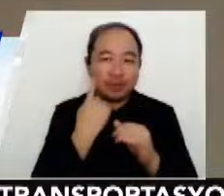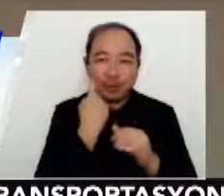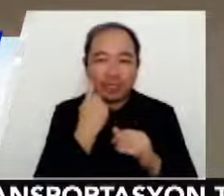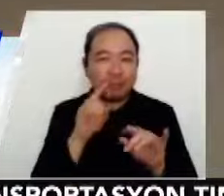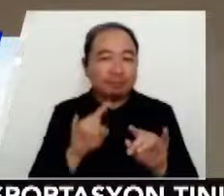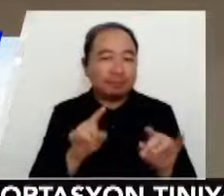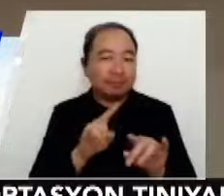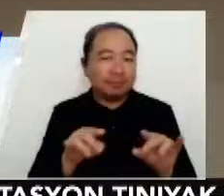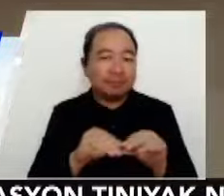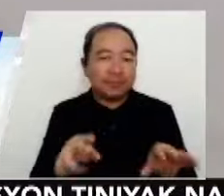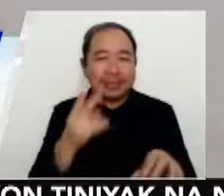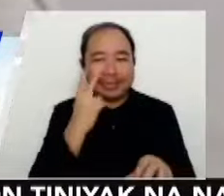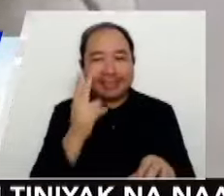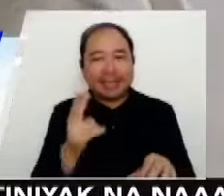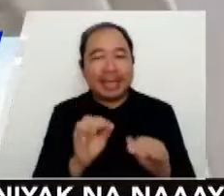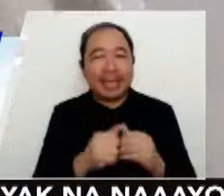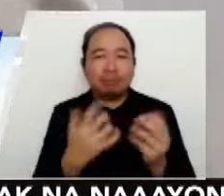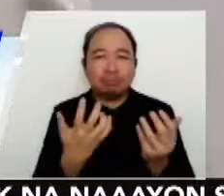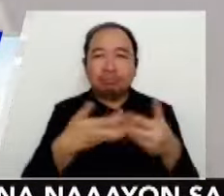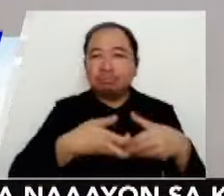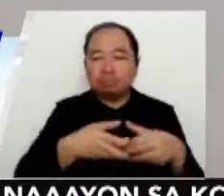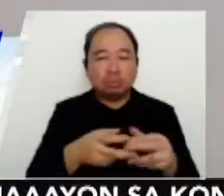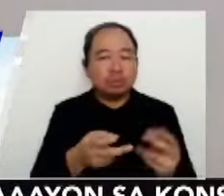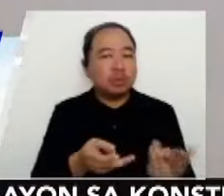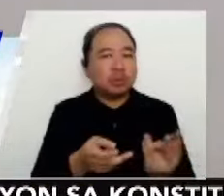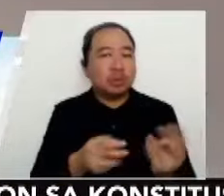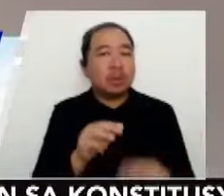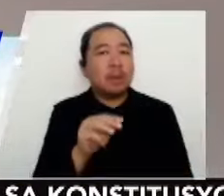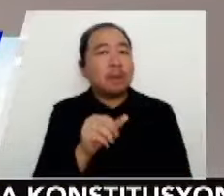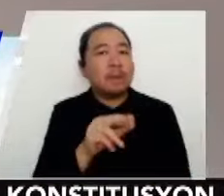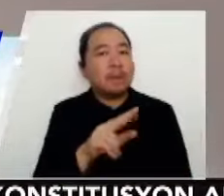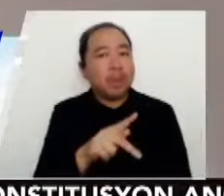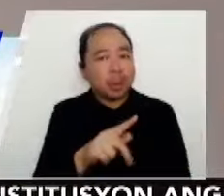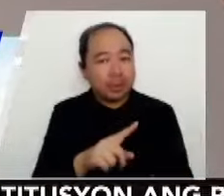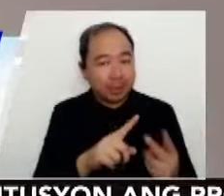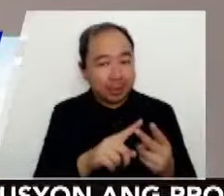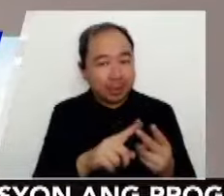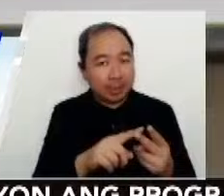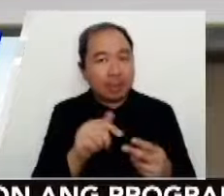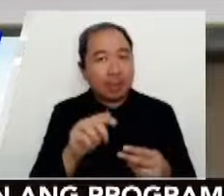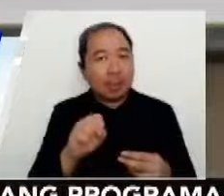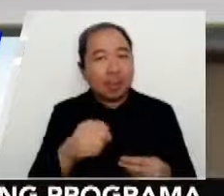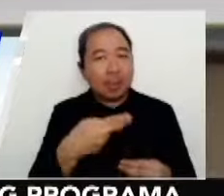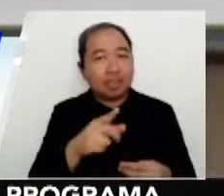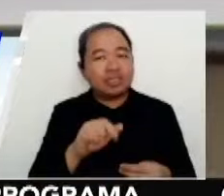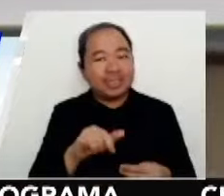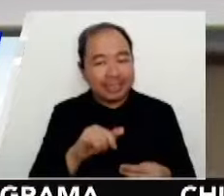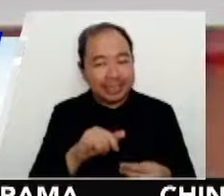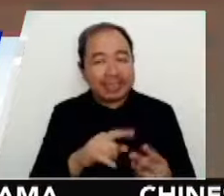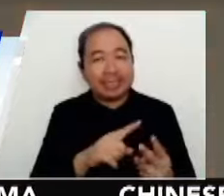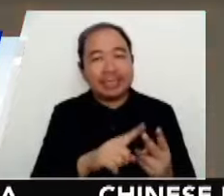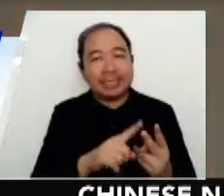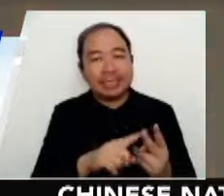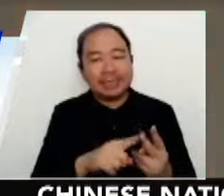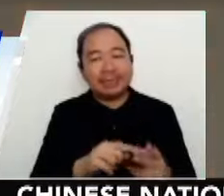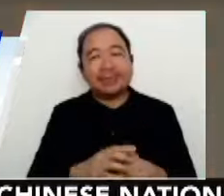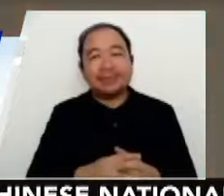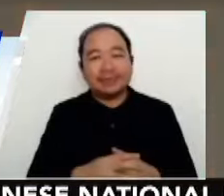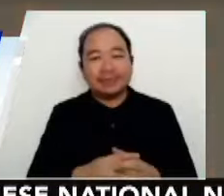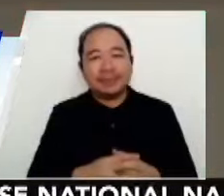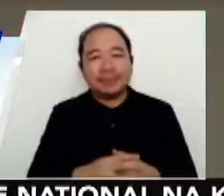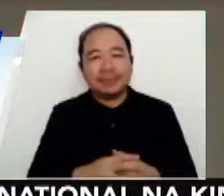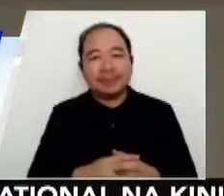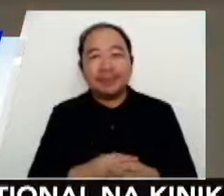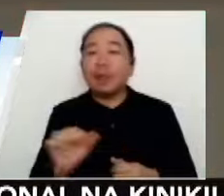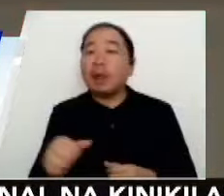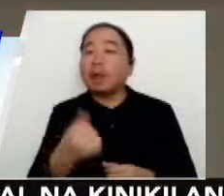na ang chemistry nina Mark Comasa at Ashley Sarmiento o Ashko. At ang